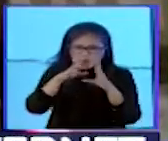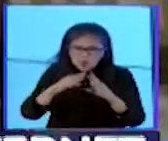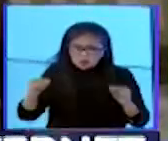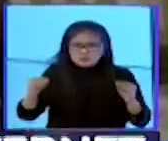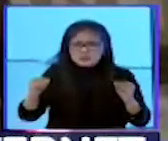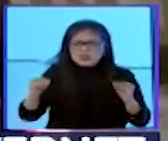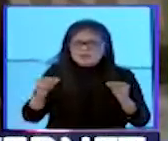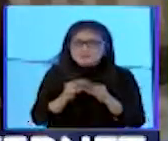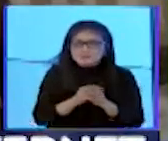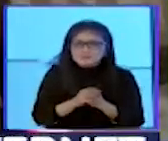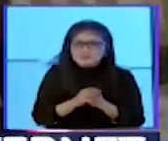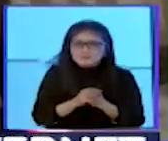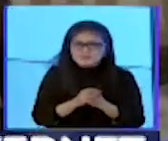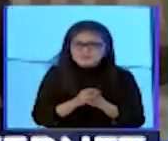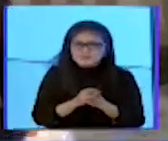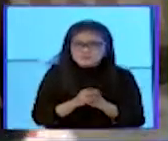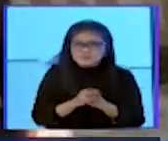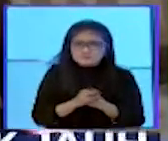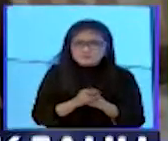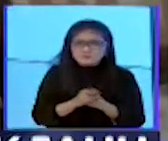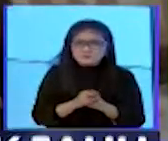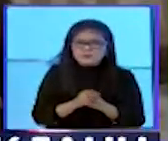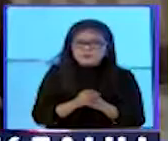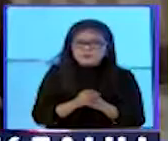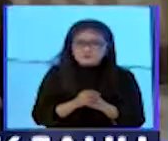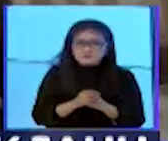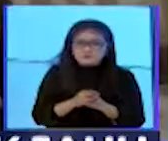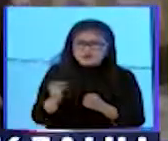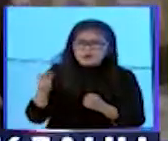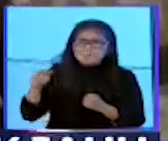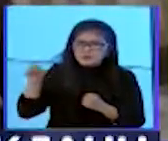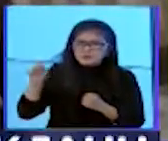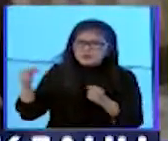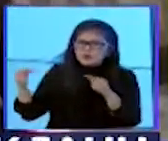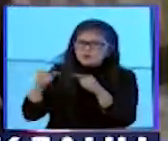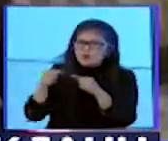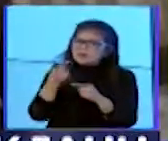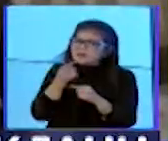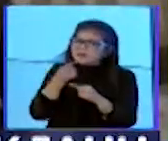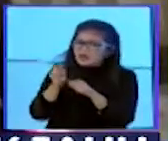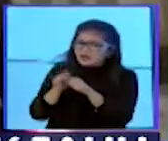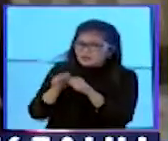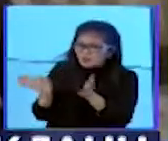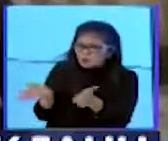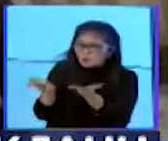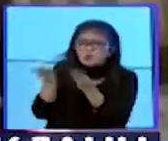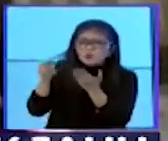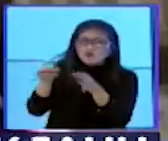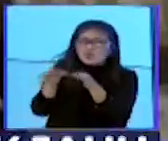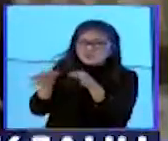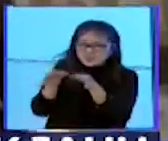akan mendukung ke pembelajaran tersebut betul itu kok bisa dikaitkan dengan infrastruktur pendukung bagi pihak yang